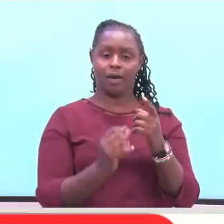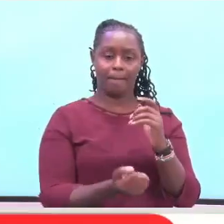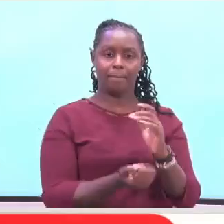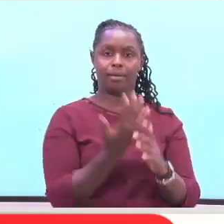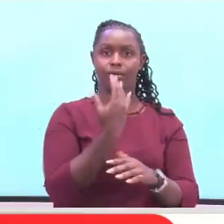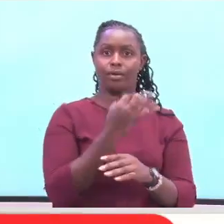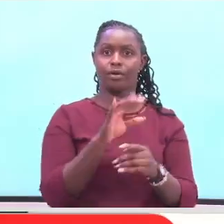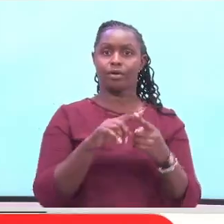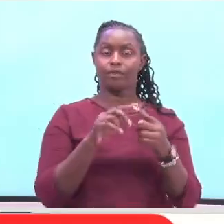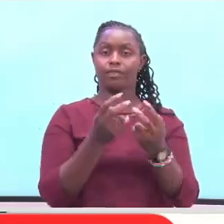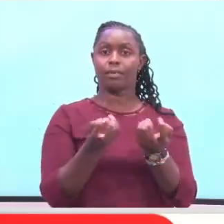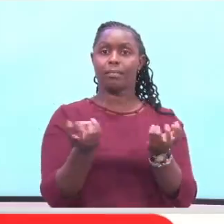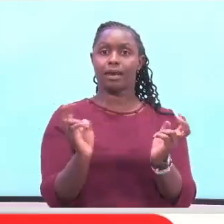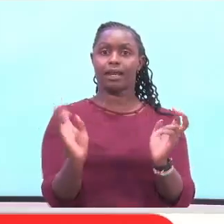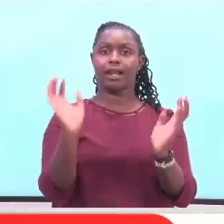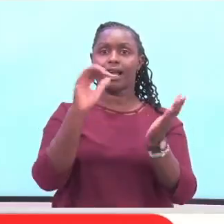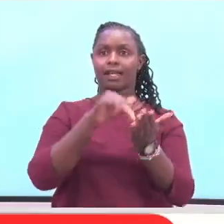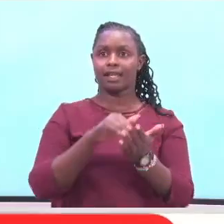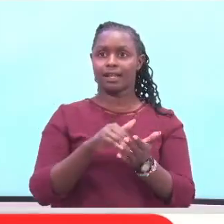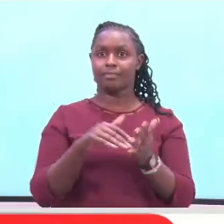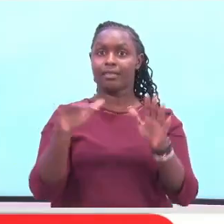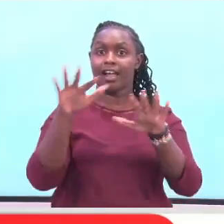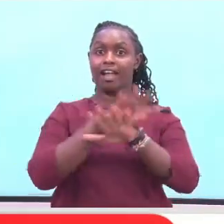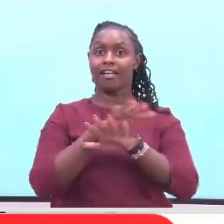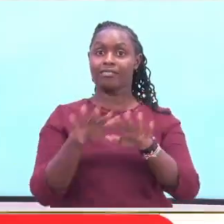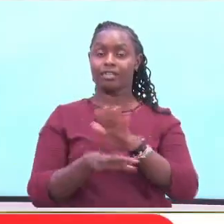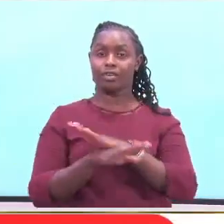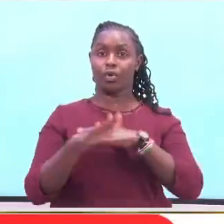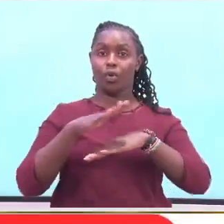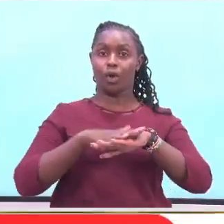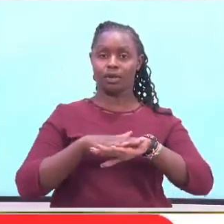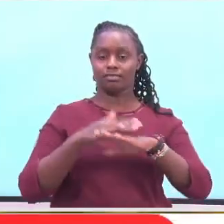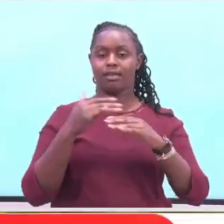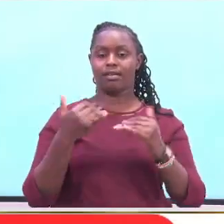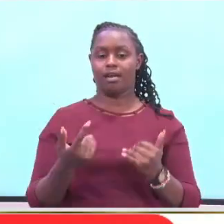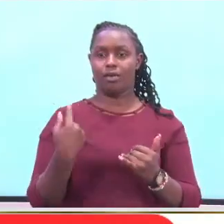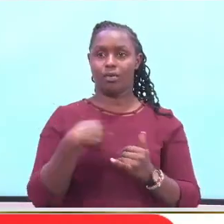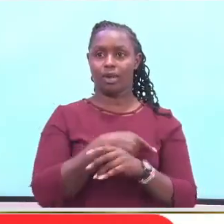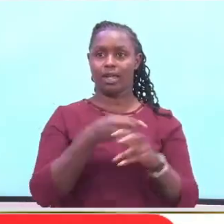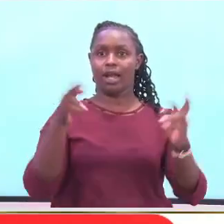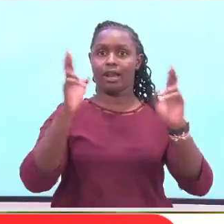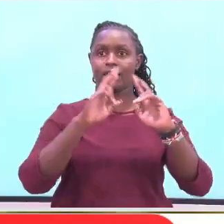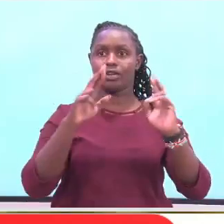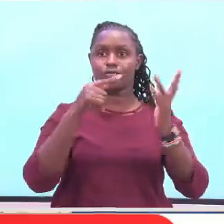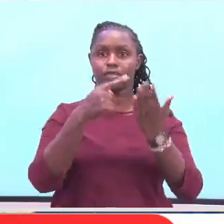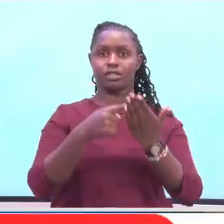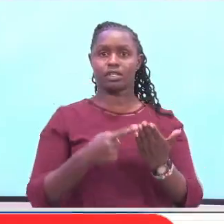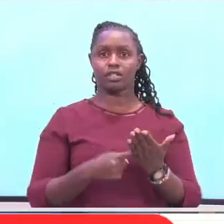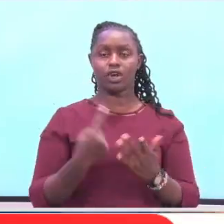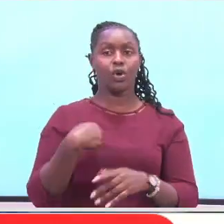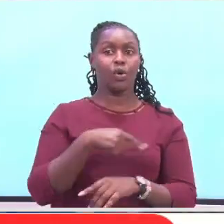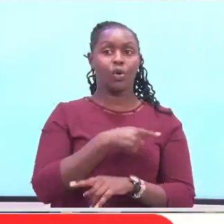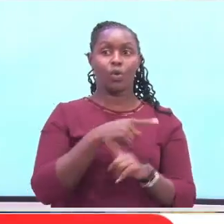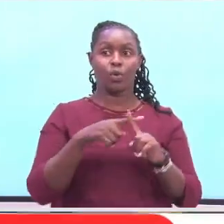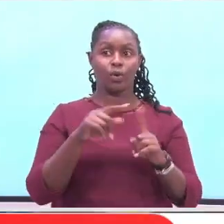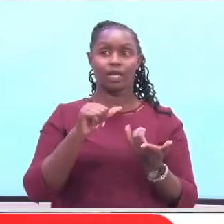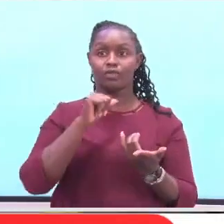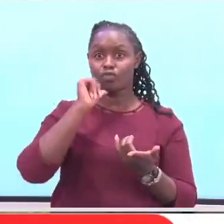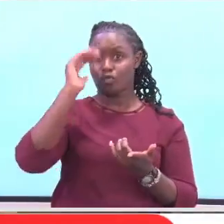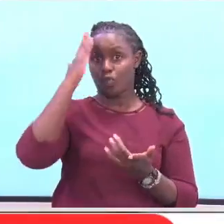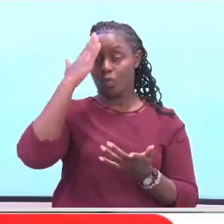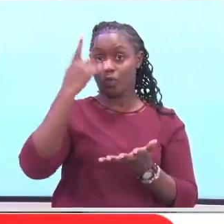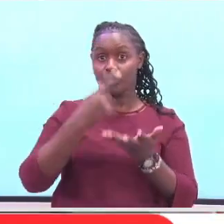You never know, everything is on the table. We really don't speculate on what will come out of the dialogue